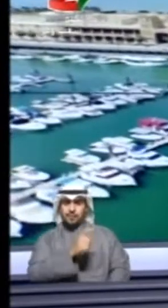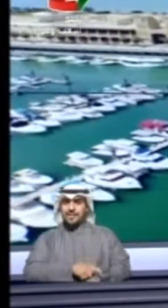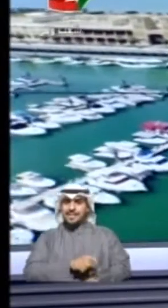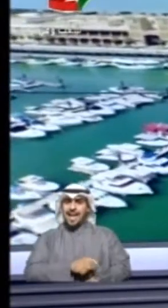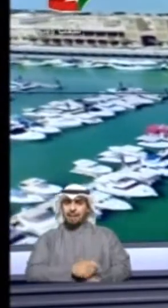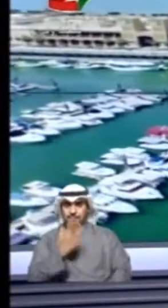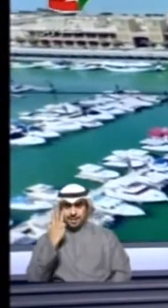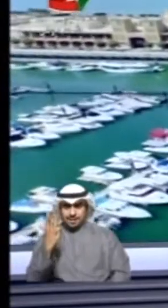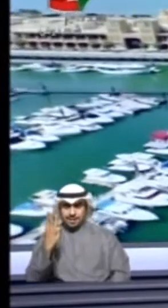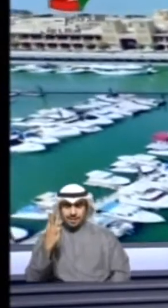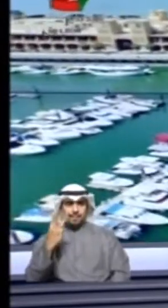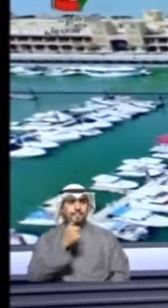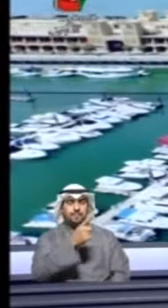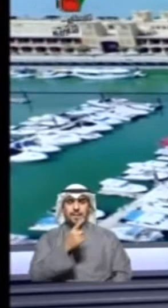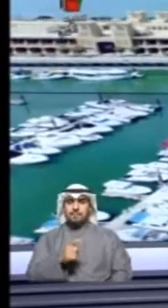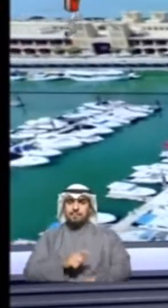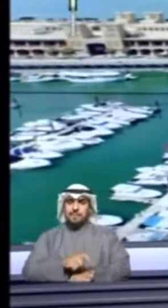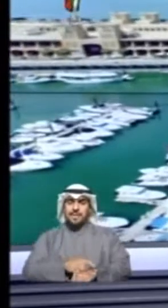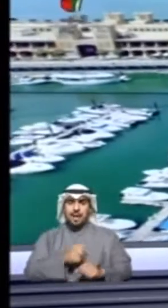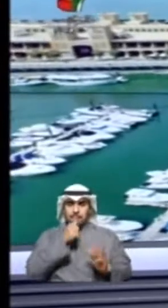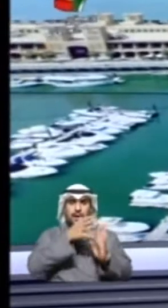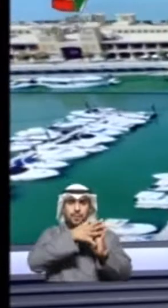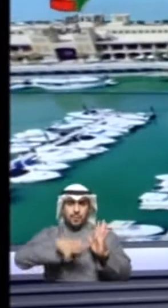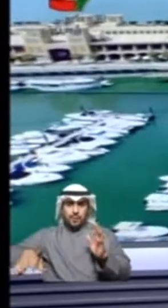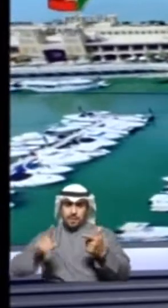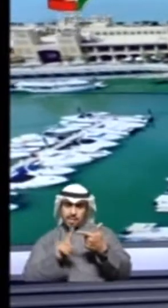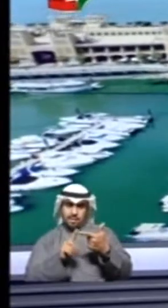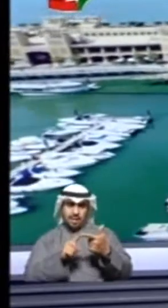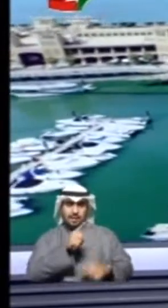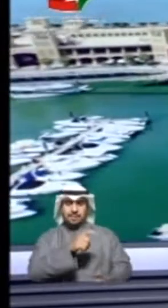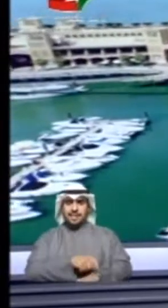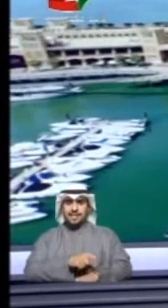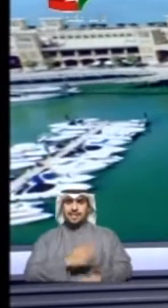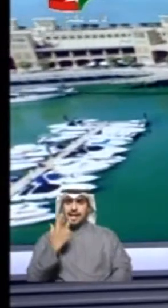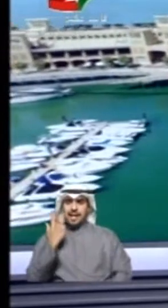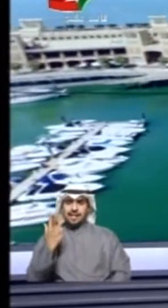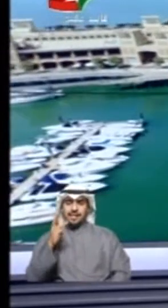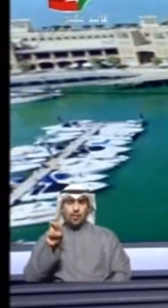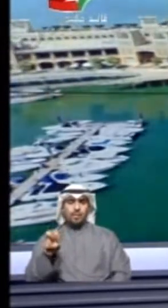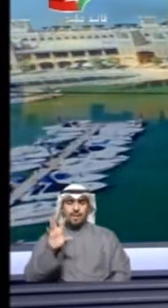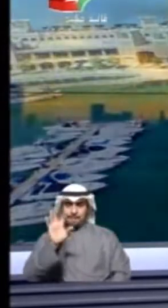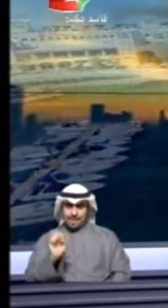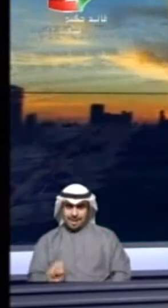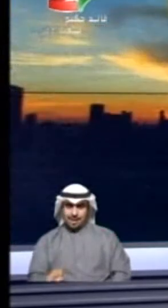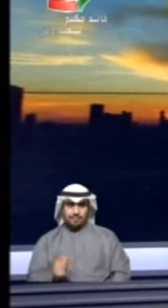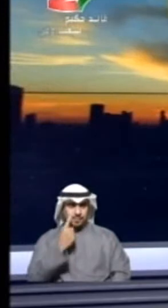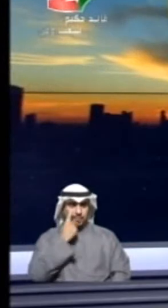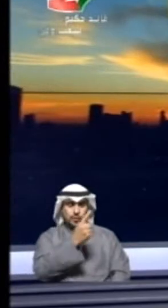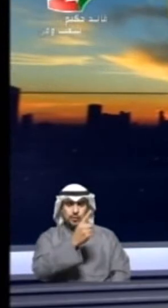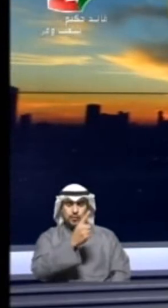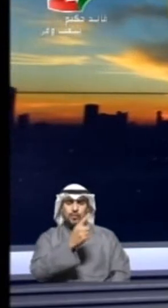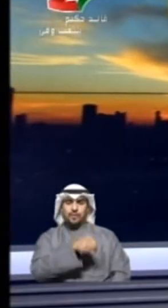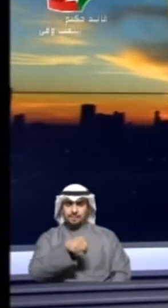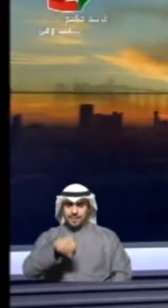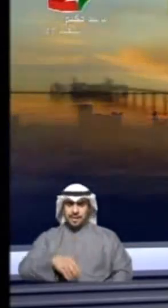مساء، الجزر الأول الساعة 8:55 دقيقة الصبح، أما الجزر الثاني الساعة 9:08 دقائق مساء. المواقيت بإذن الله